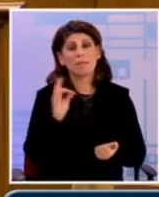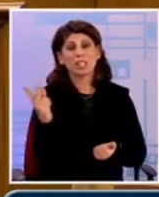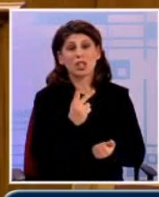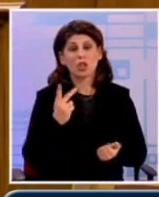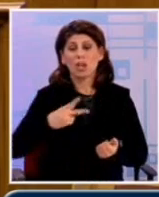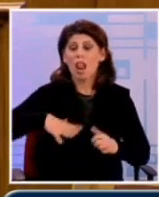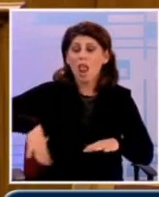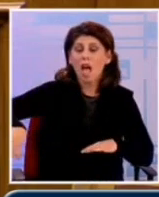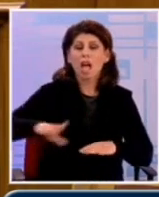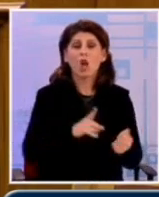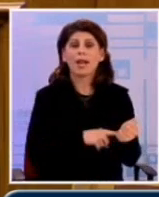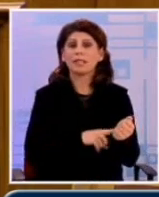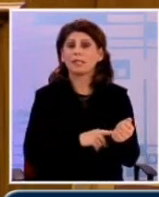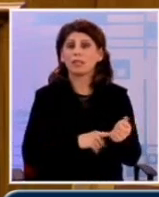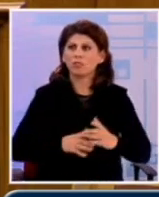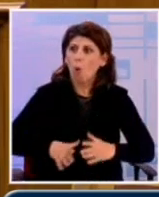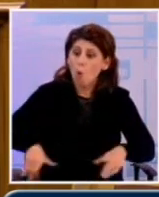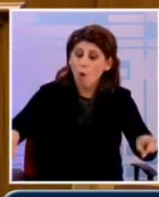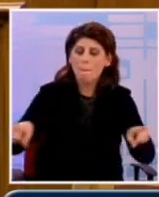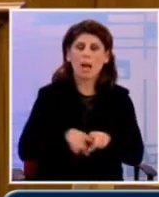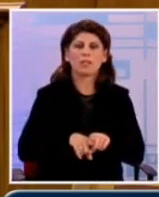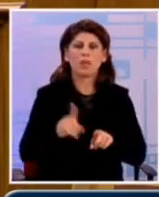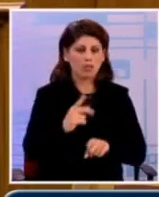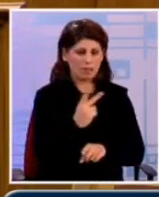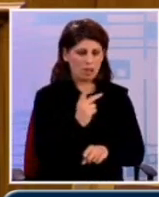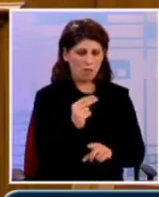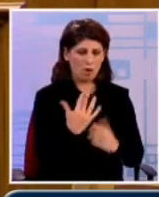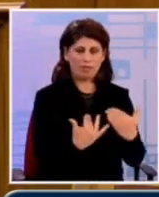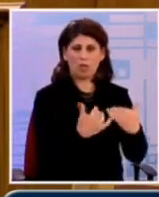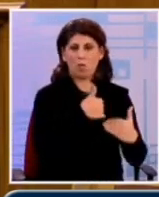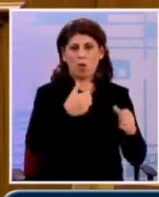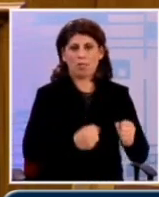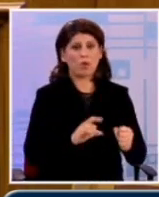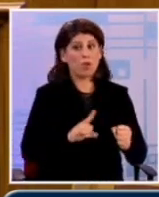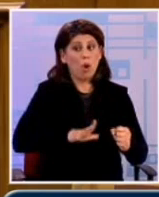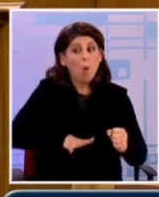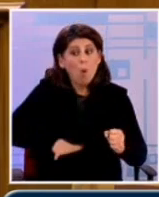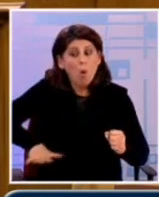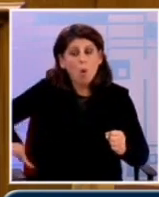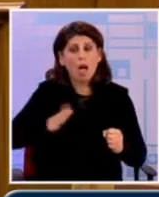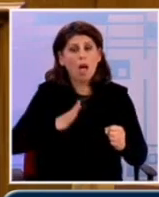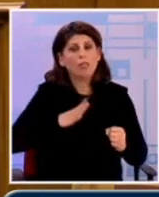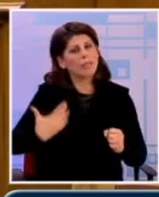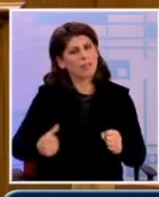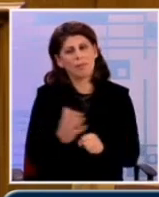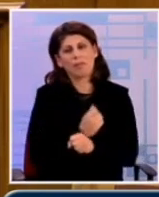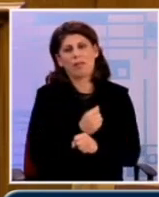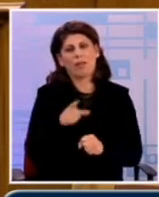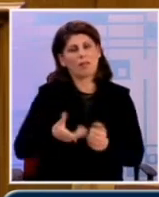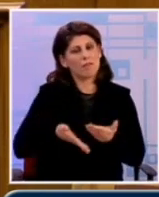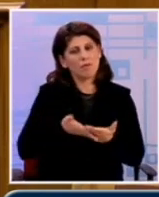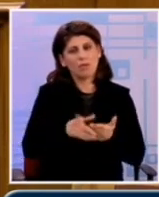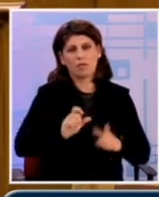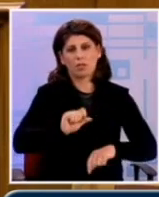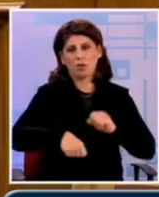λαϊκό χαρακτήρα και όχι ένα χαρακτήρα μόνο κοινοβουλευτικό και θεσμικό θα έχει επιτυχία, προκειμένου να συνδράμουν σε αυτή